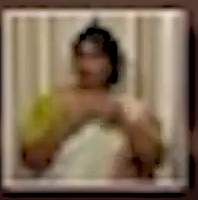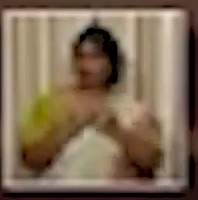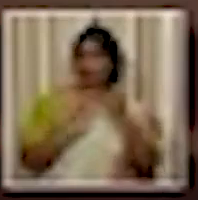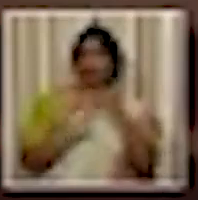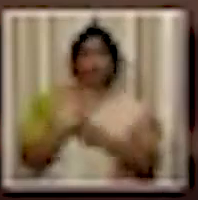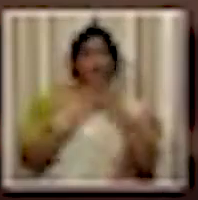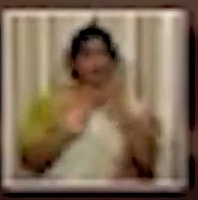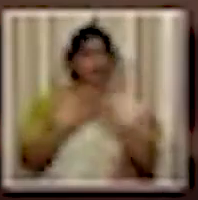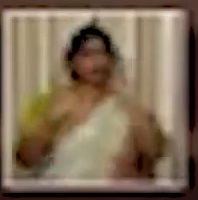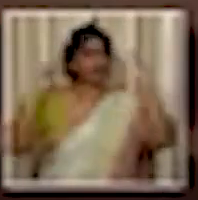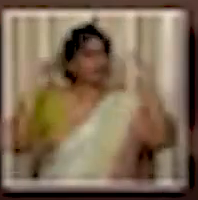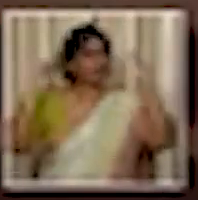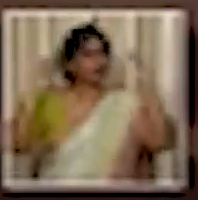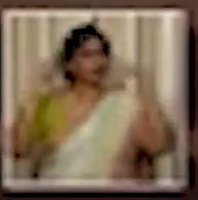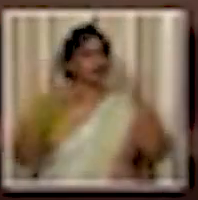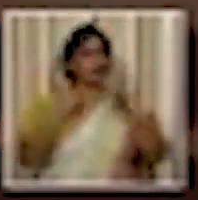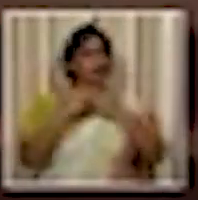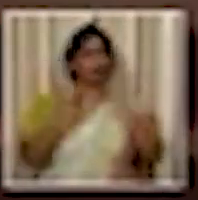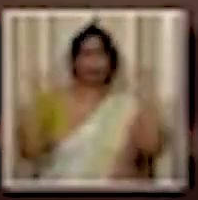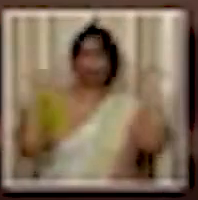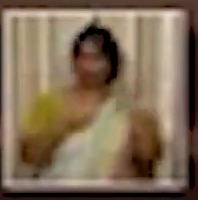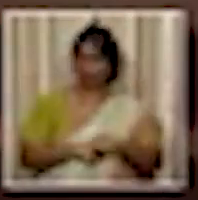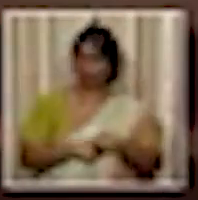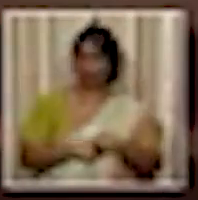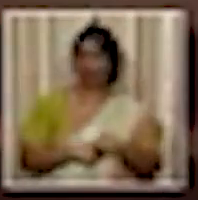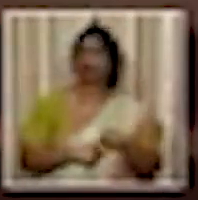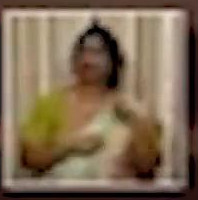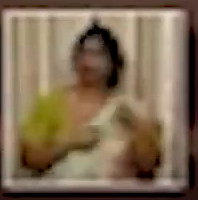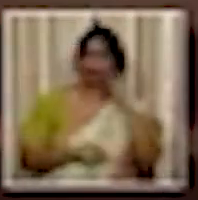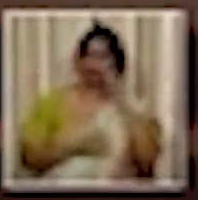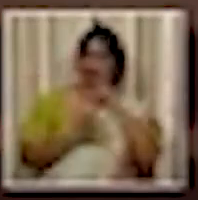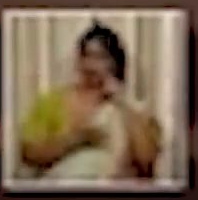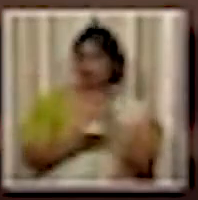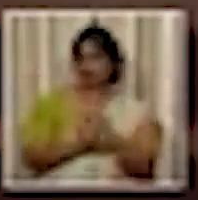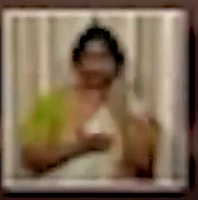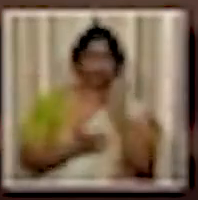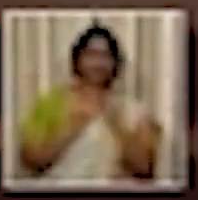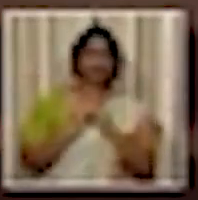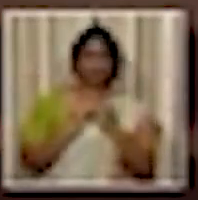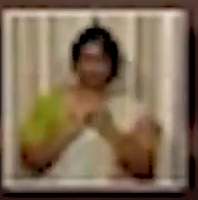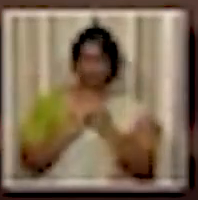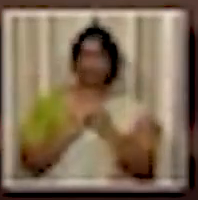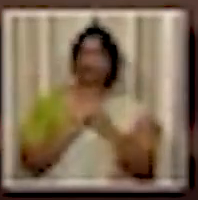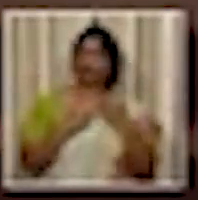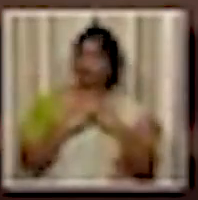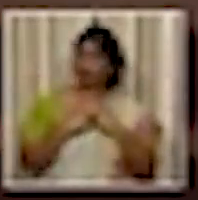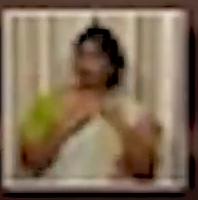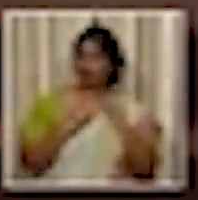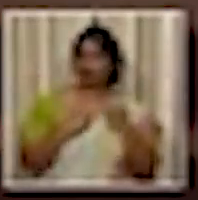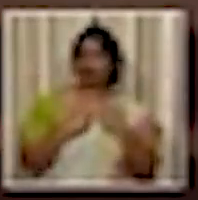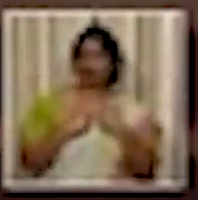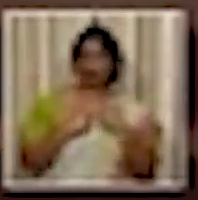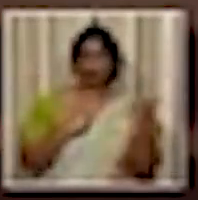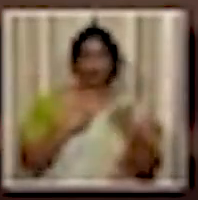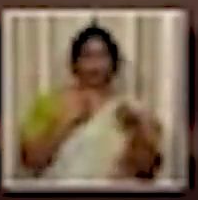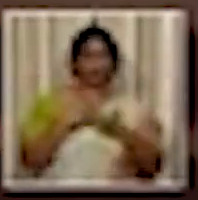අවුරුදු 4-5 පැස්සට තෙමිලා තිබිලත් හදපු එකත් කඩන් වැටිලා දැන් ඒ මිනිස්සු විශාල ලෙස අසරණ වෙලා තිබුණා. මම මොකද කරේ, මම අලුතෙන්